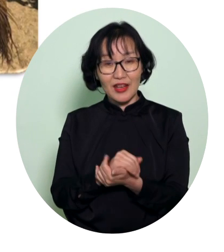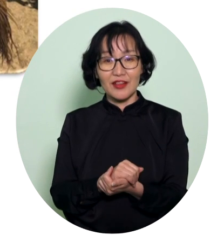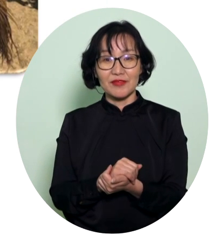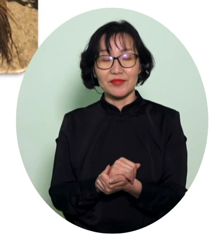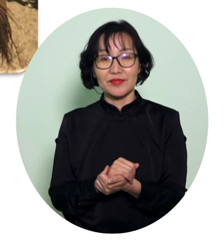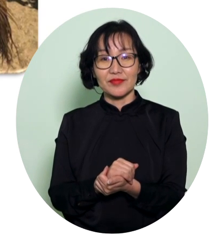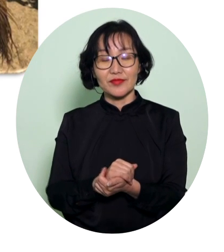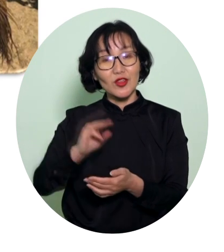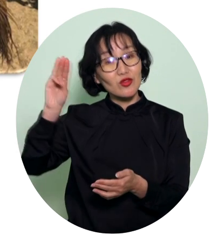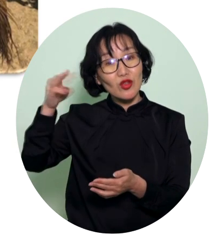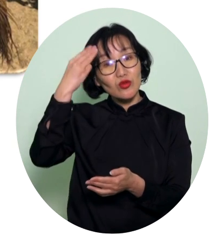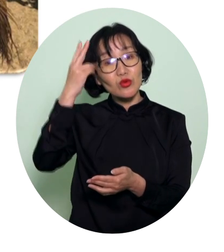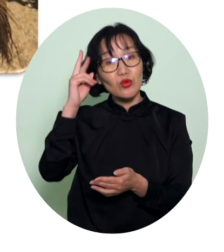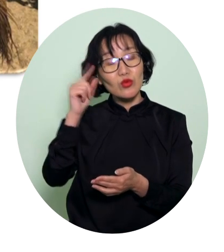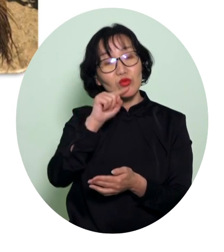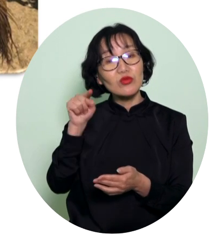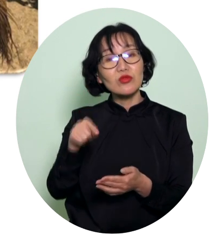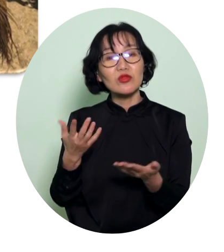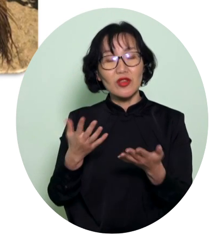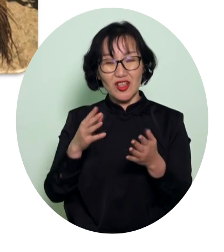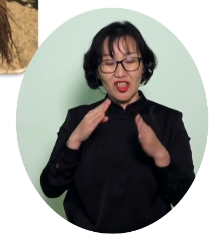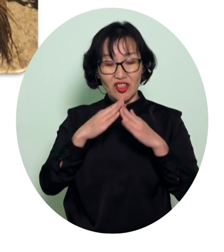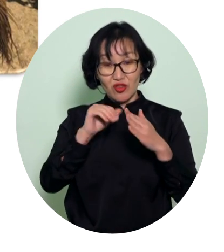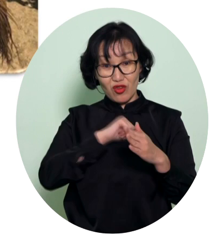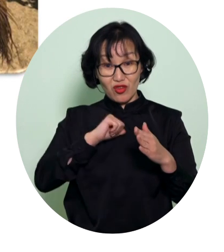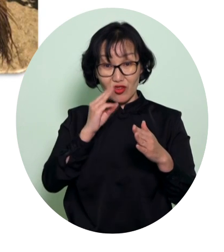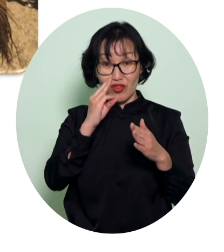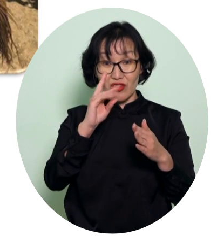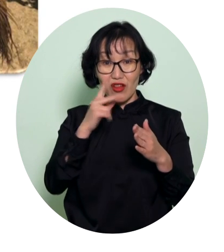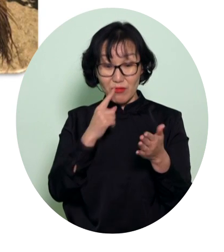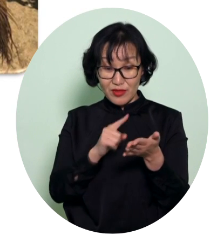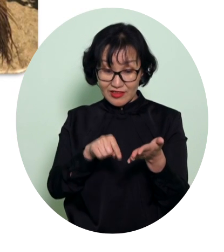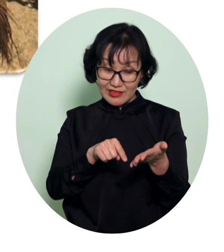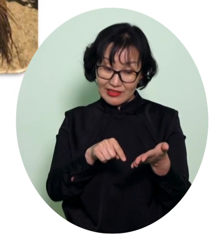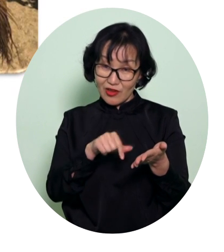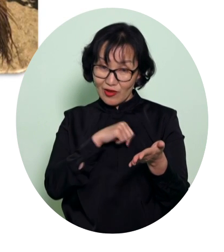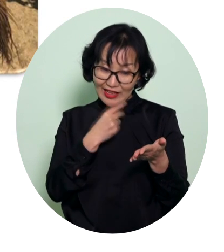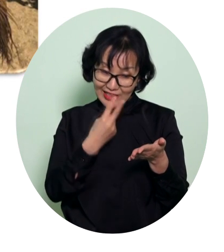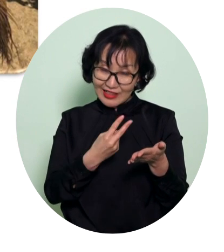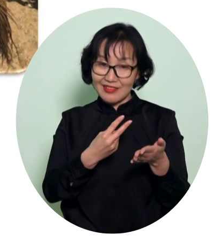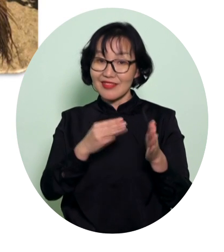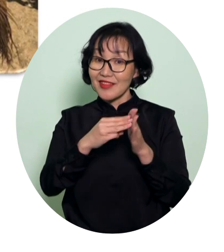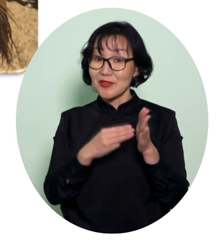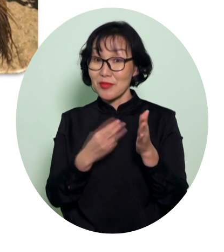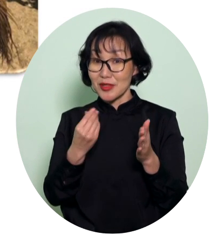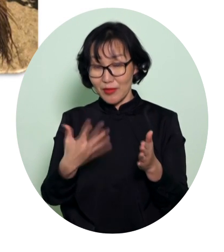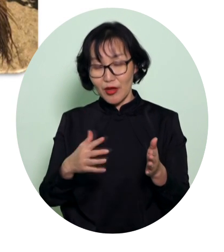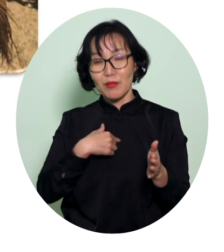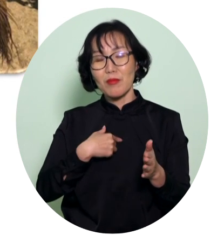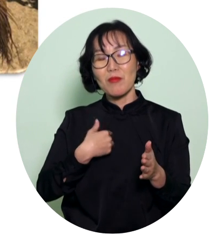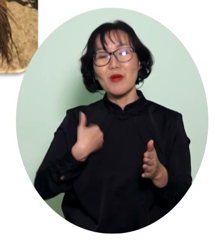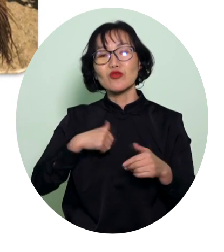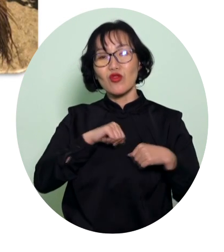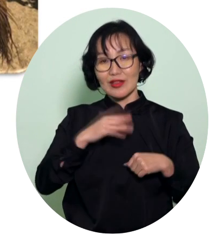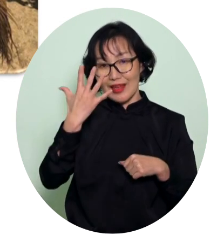За тодруулсан үгүүдийг гэрхтээ та нар тойл бичгээ ашиглан тайлбарлсан байж магадгүй багш нь 5